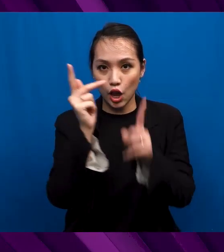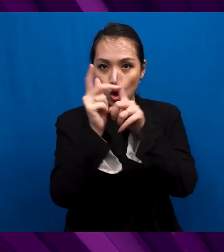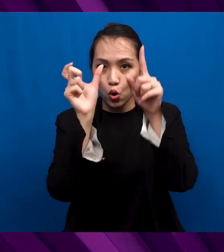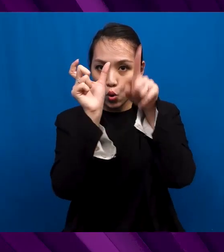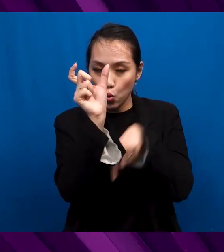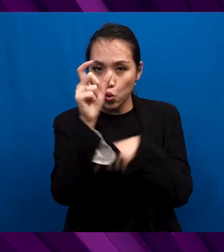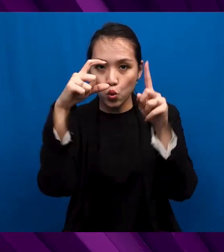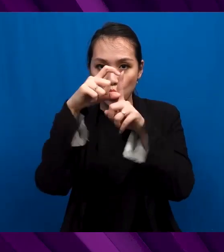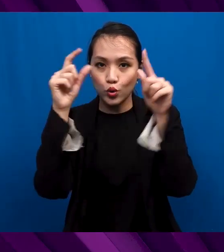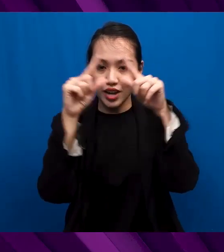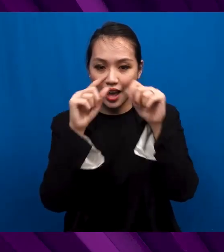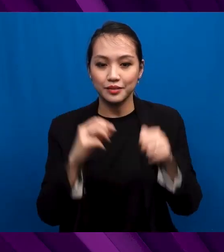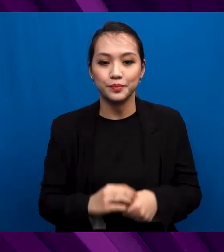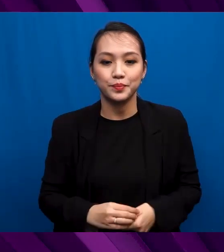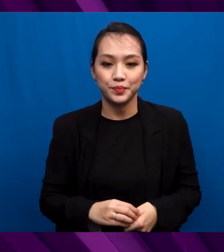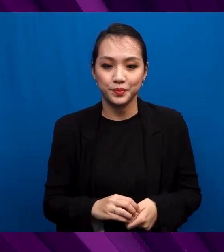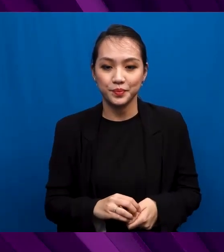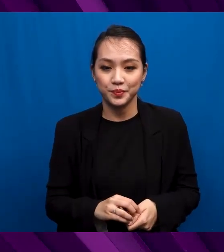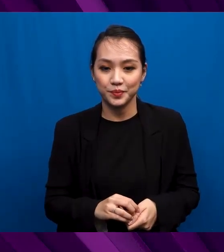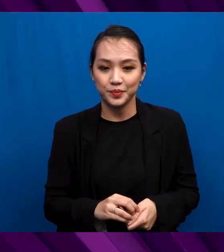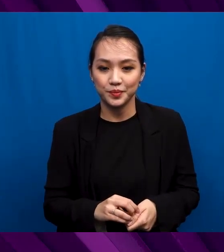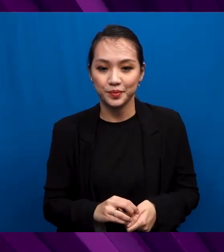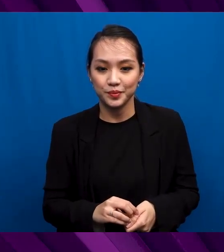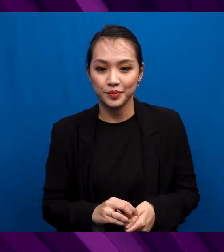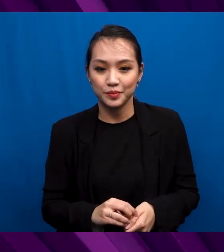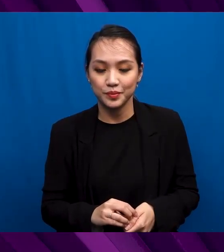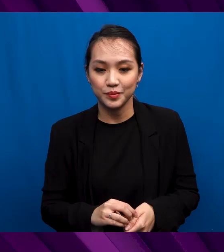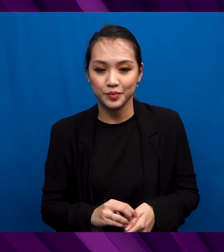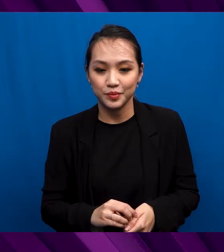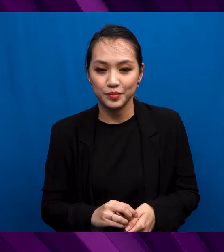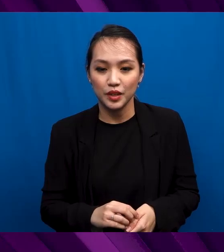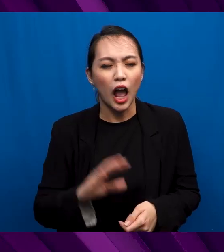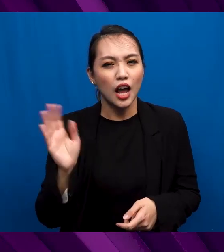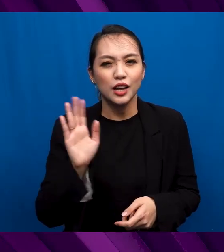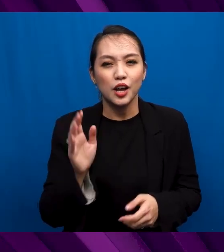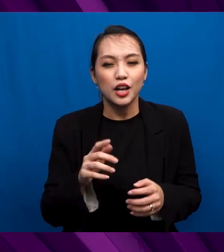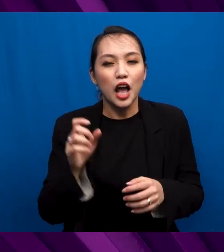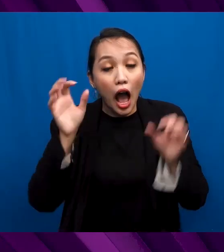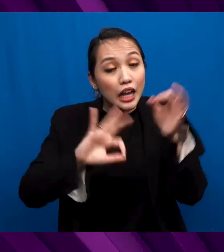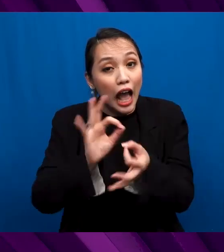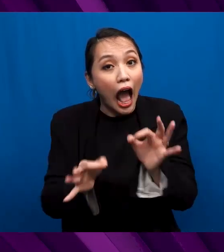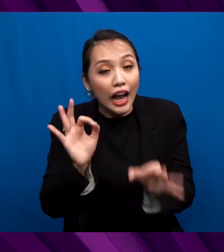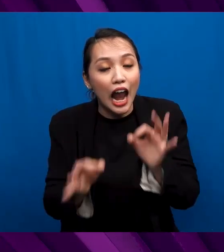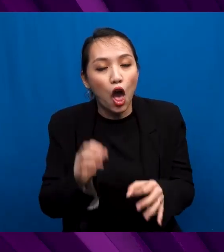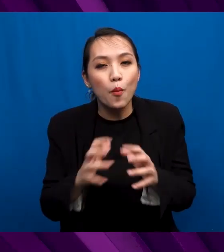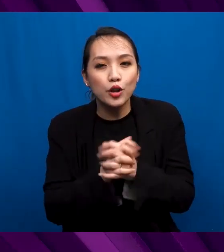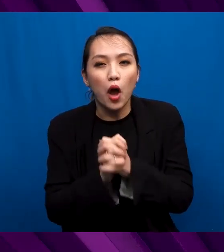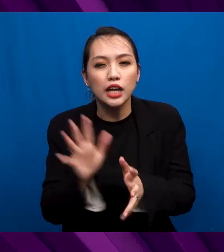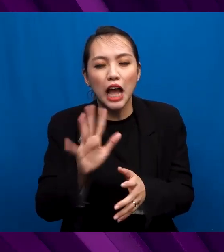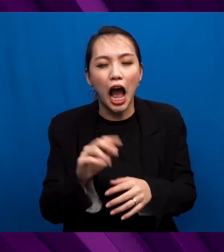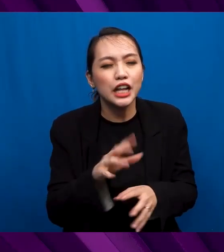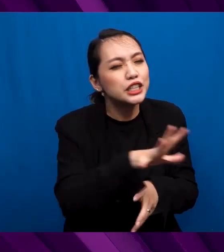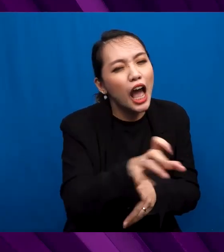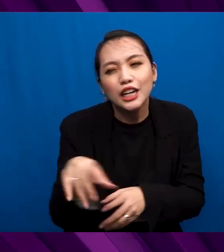saja. Jangan minta materi, karena materi uang itu gampang menguap, dicuri dan gampang pergi. Gampang hilang lagi. Kalau